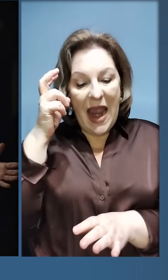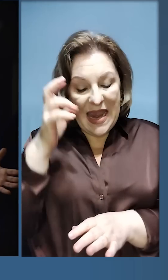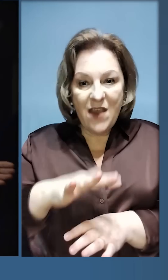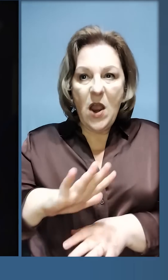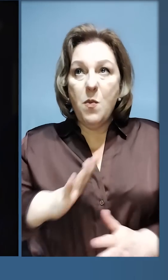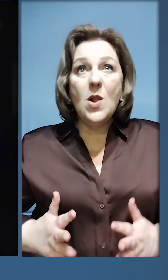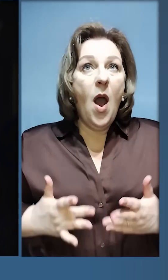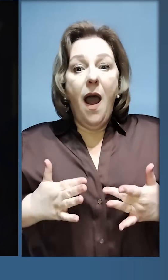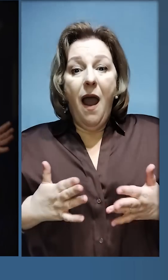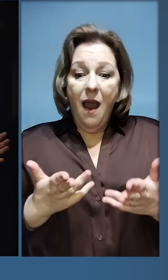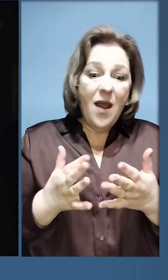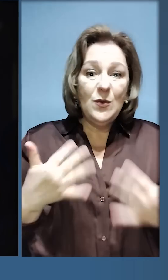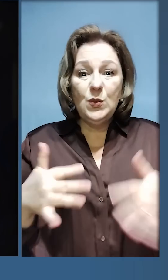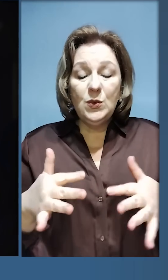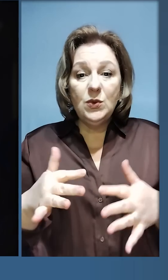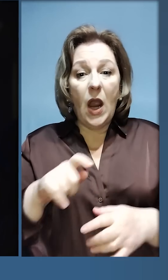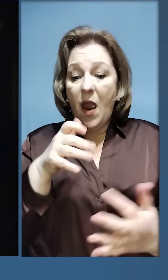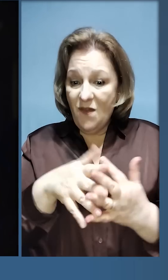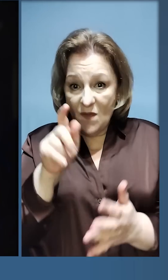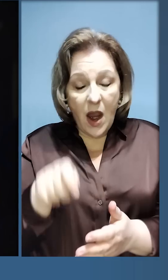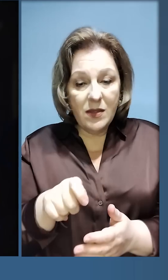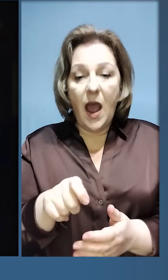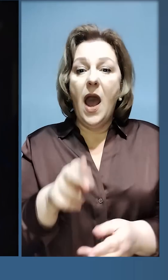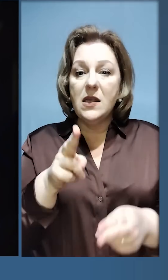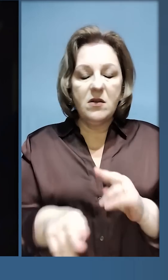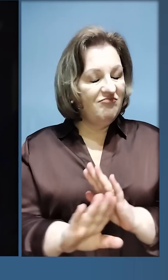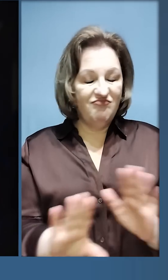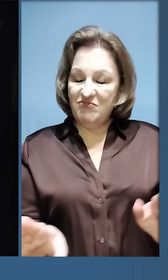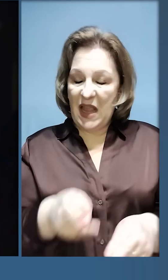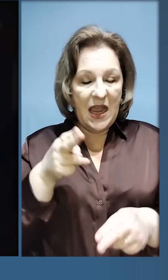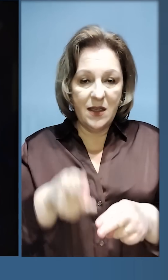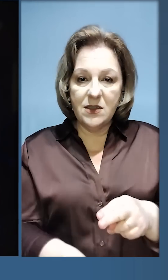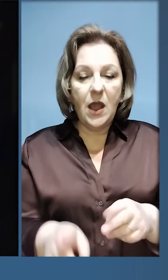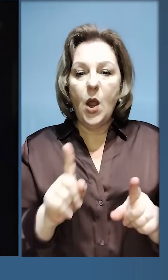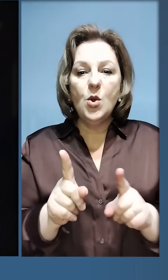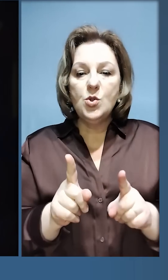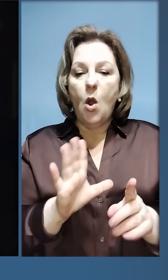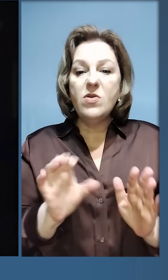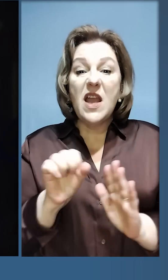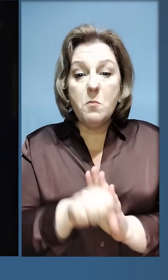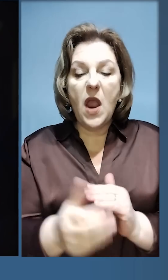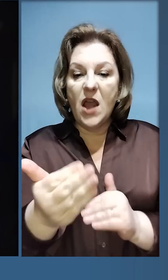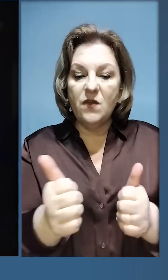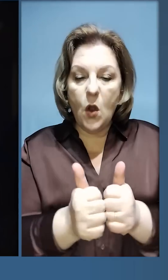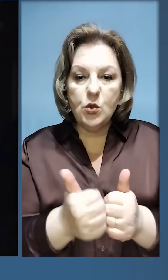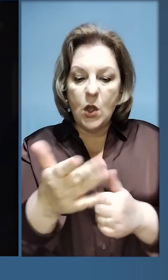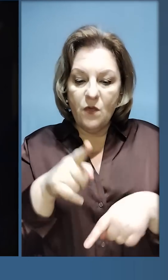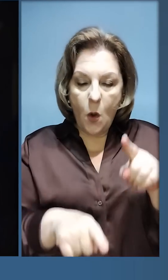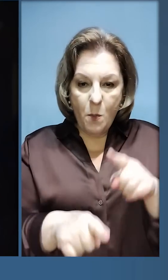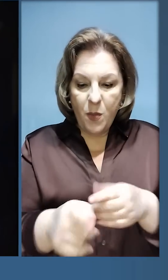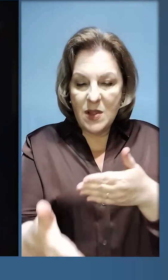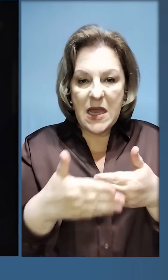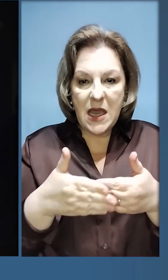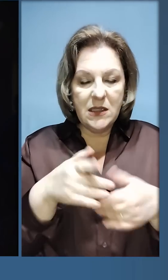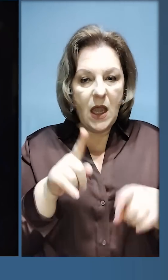Київ, Київщина, була така ейфорія, війна закінчилась, але вона не закінчилась. І те, що не вбивають твого сусіда або